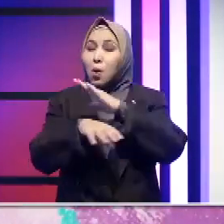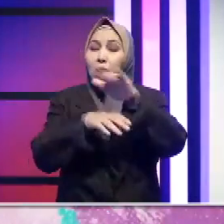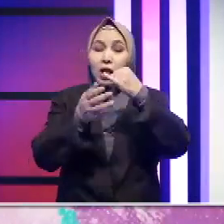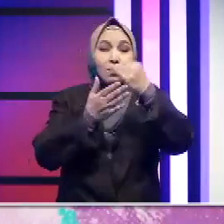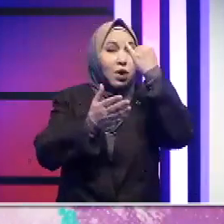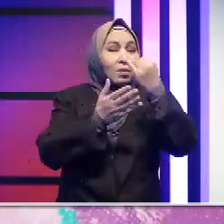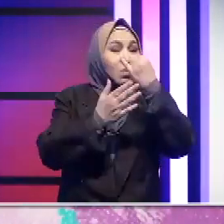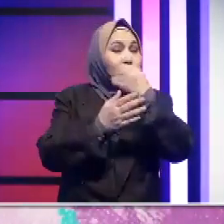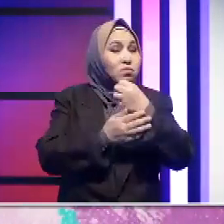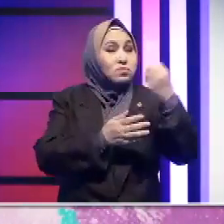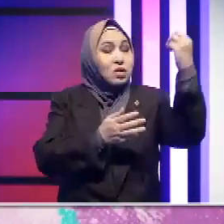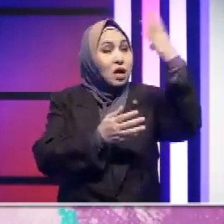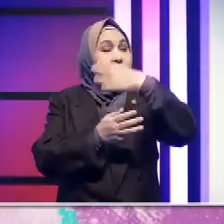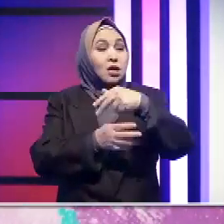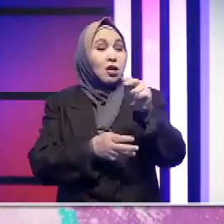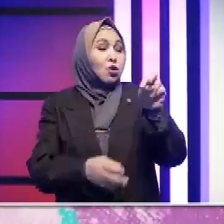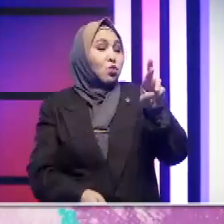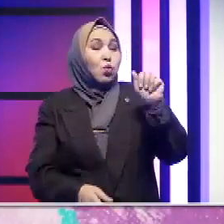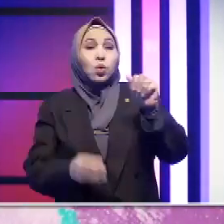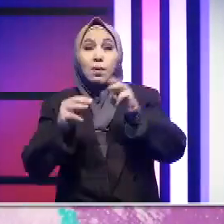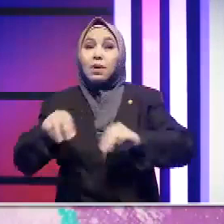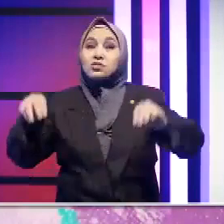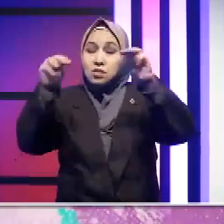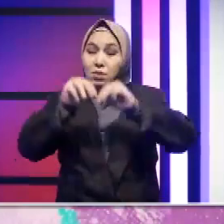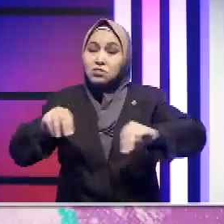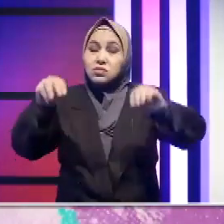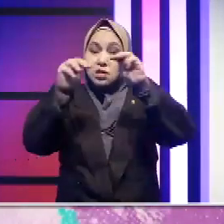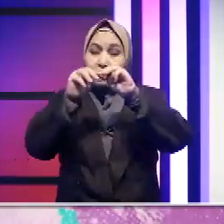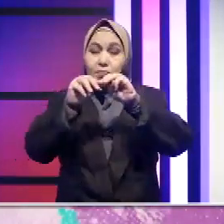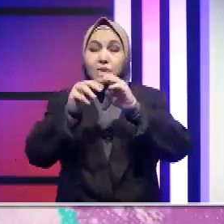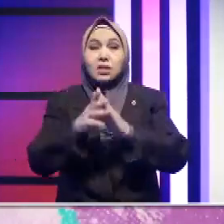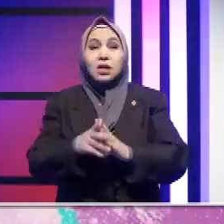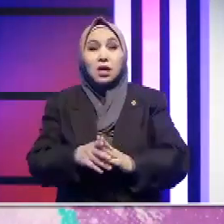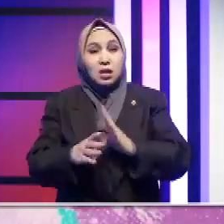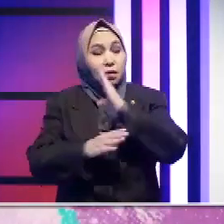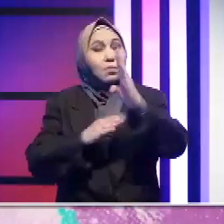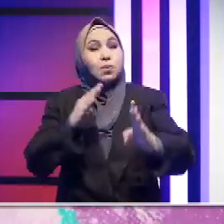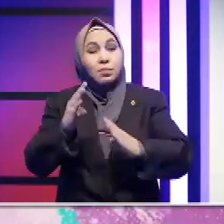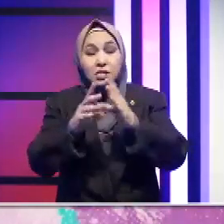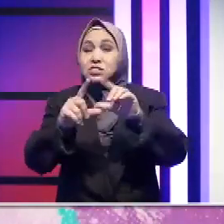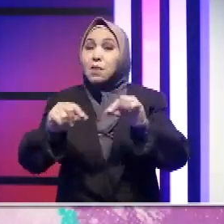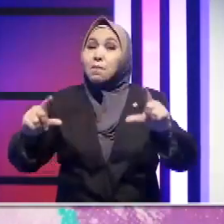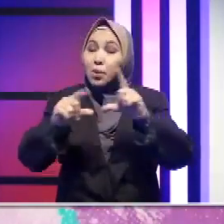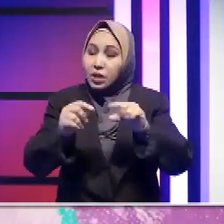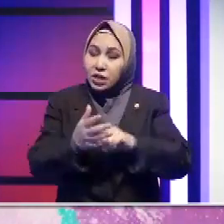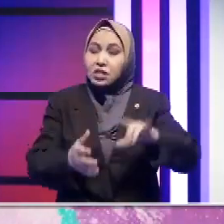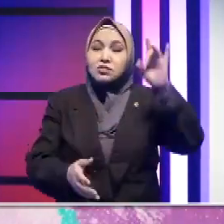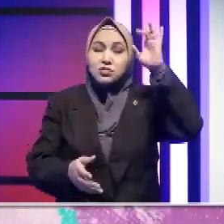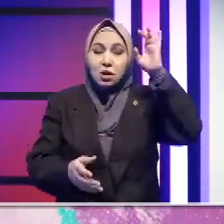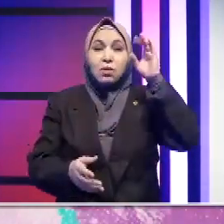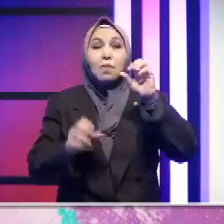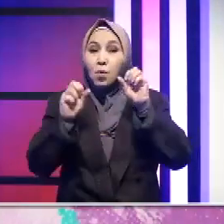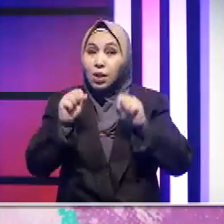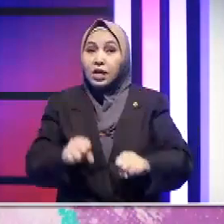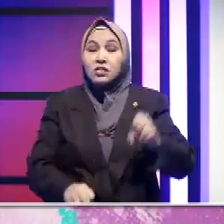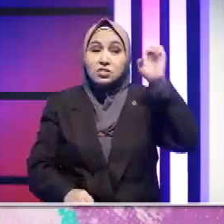ataupun cahaya nur masjid-masjid rumah-rumah Allah Subhana ta'ala di bumi jepun Insya Allah ta'ala jadi berita